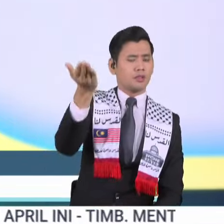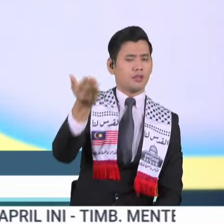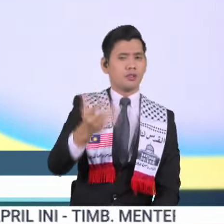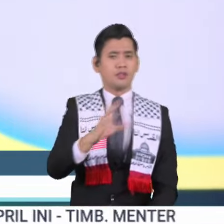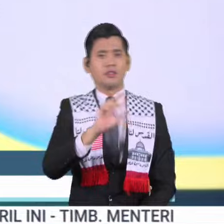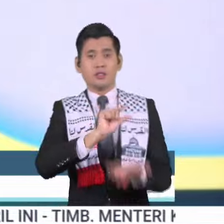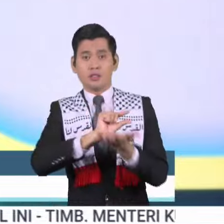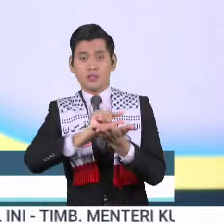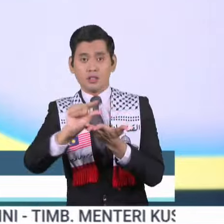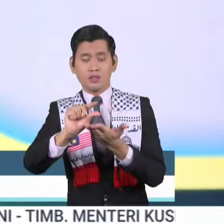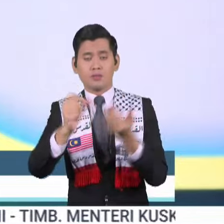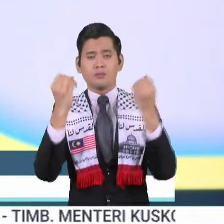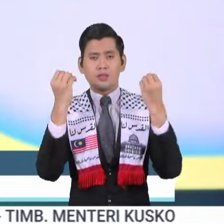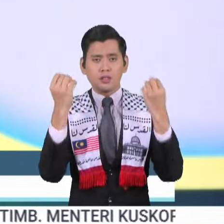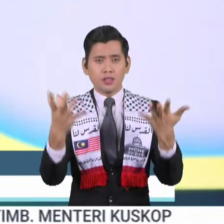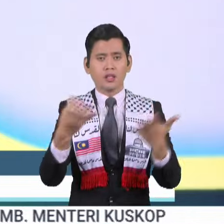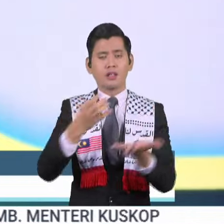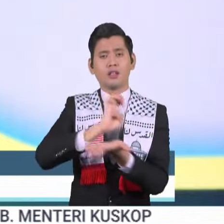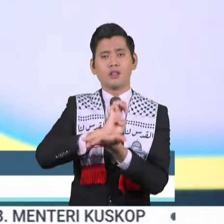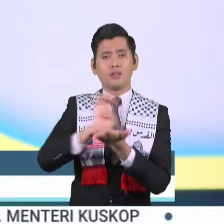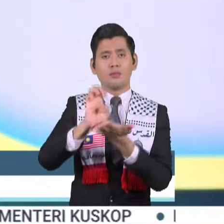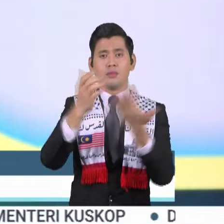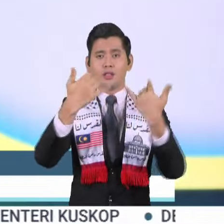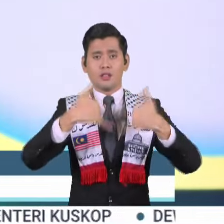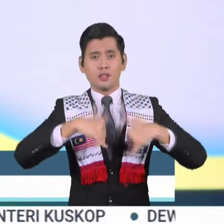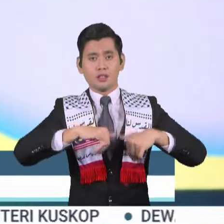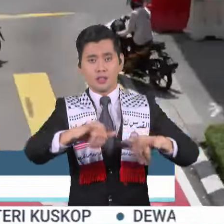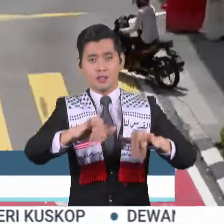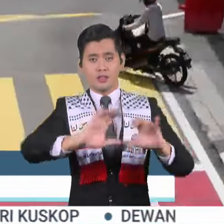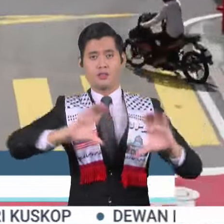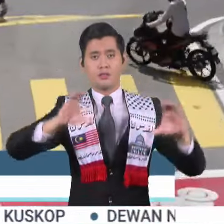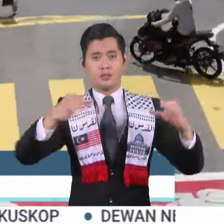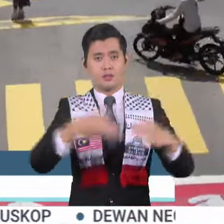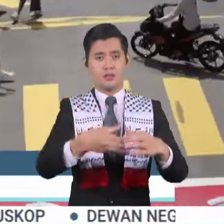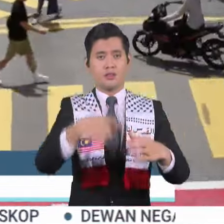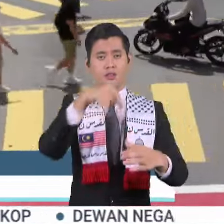Gaji RM10,000 dengan allowance masih B40.